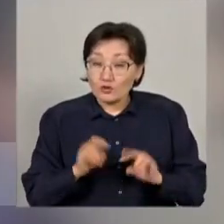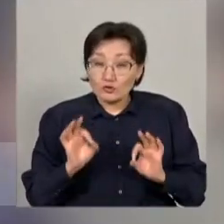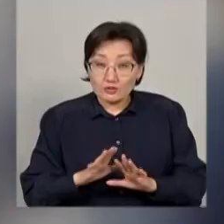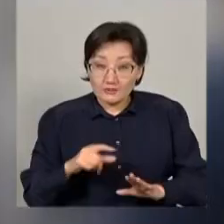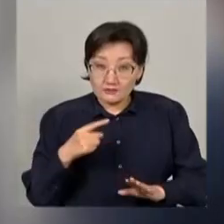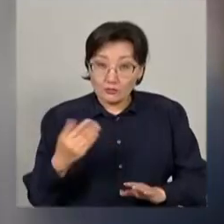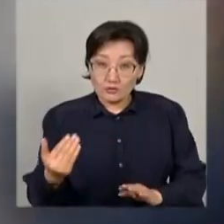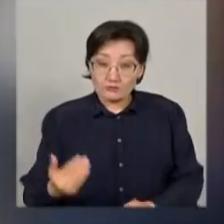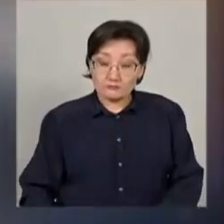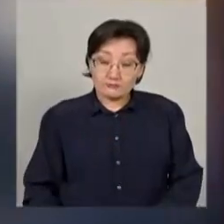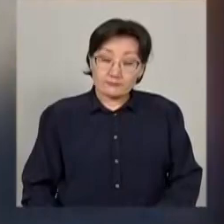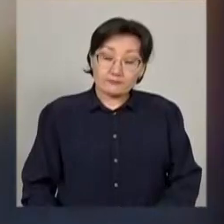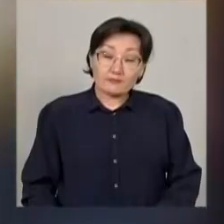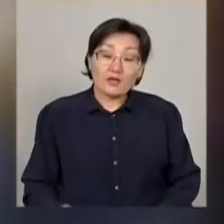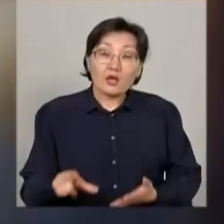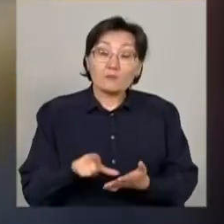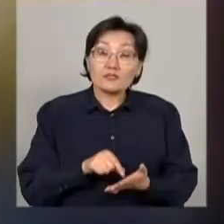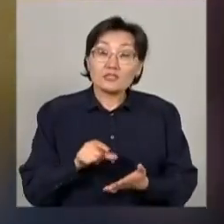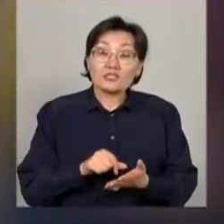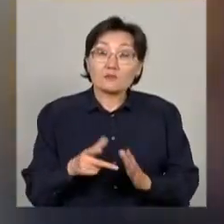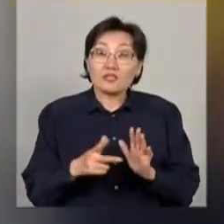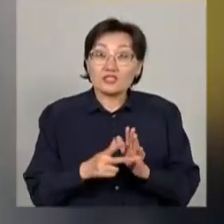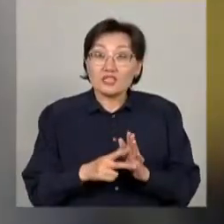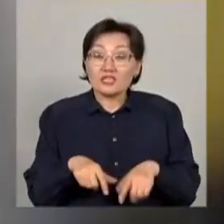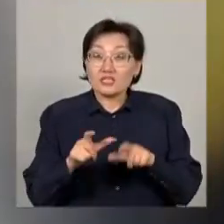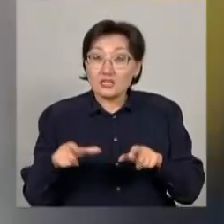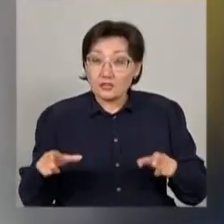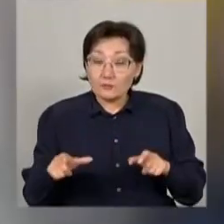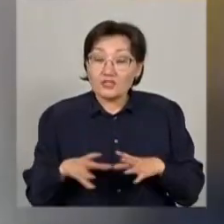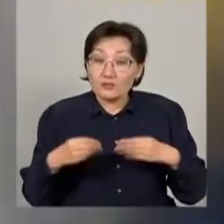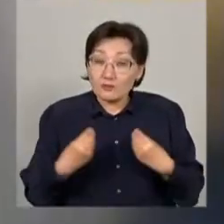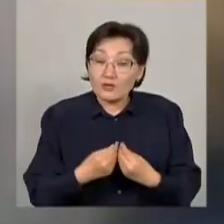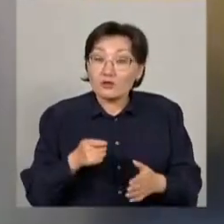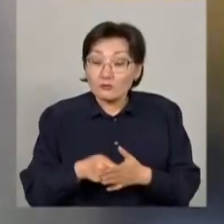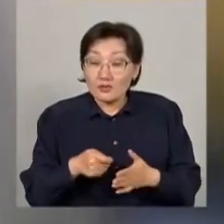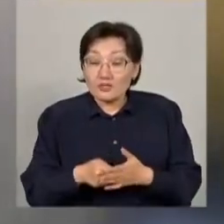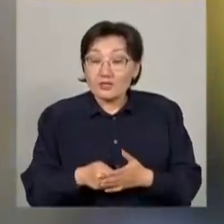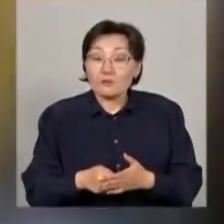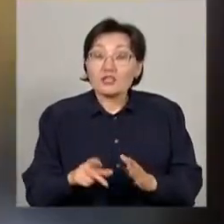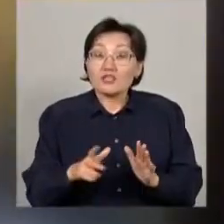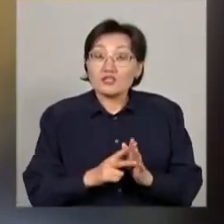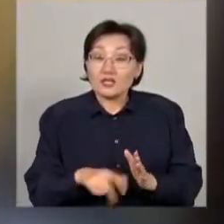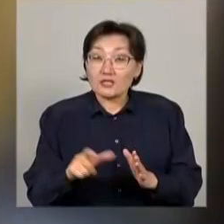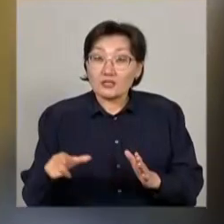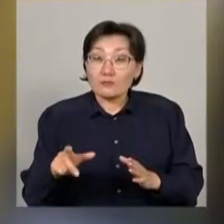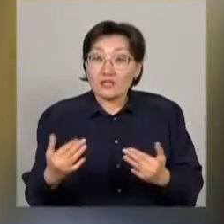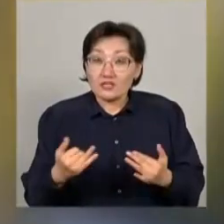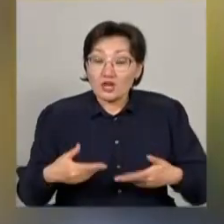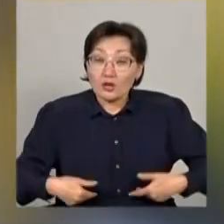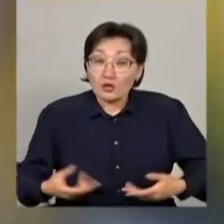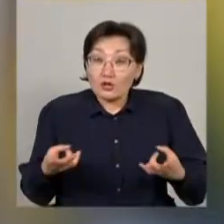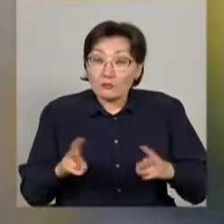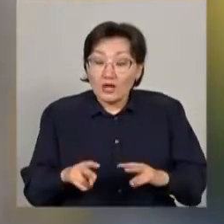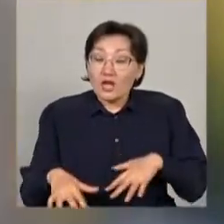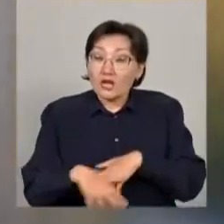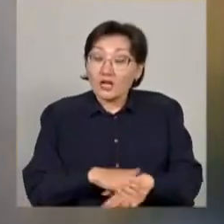олар. Мен пенсиямен деген 8 адамды бағып отырым. Балдарының наны жоқ, нансыз отыр бүгін деген. Елге